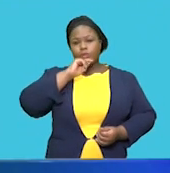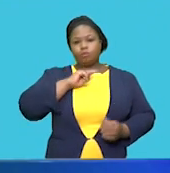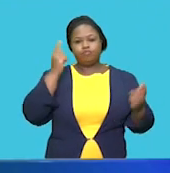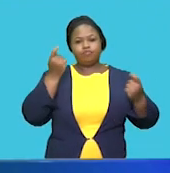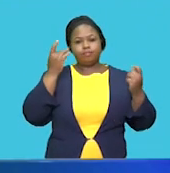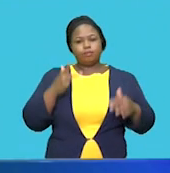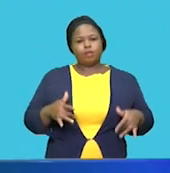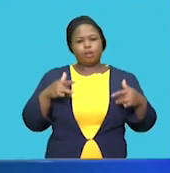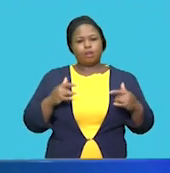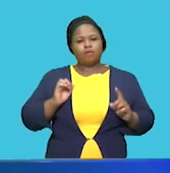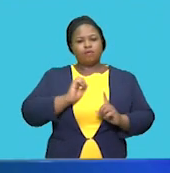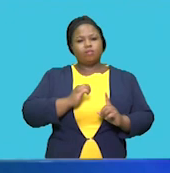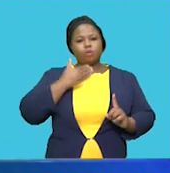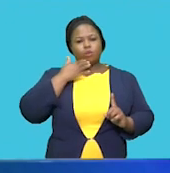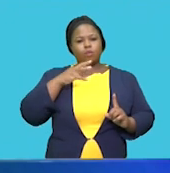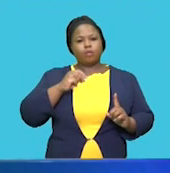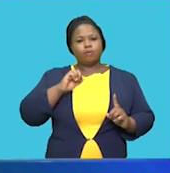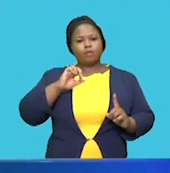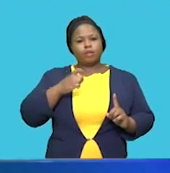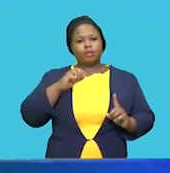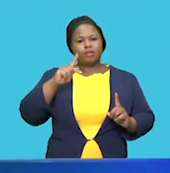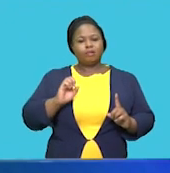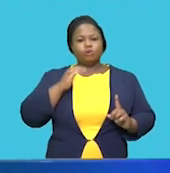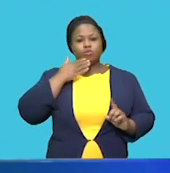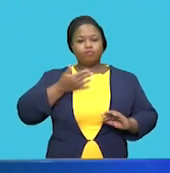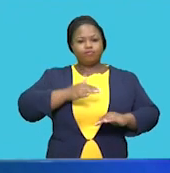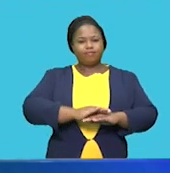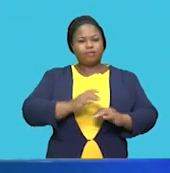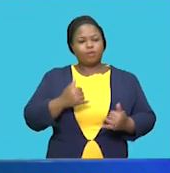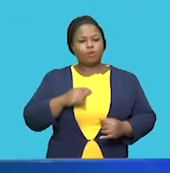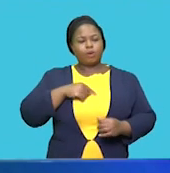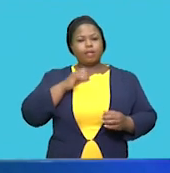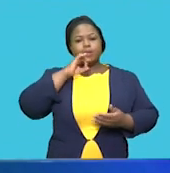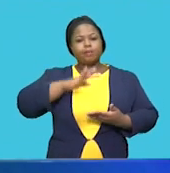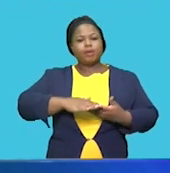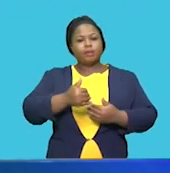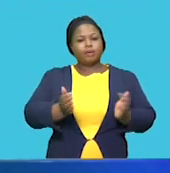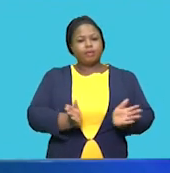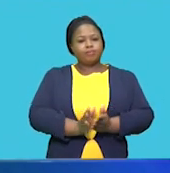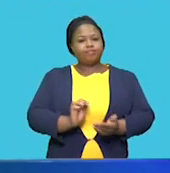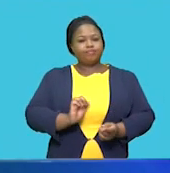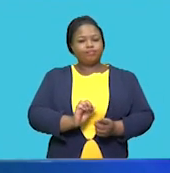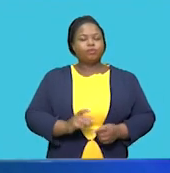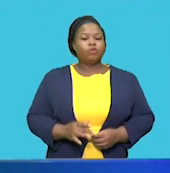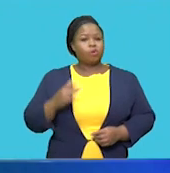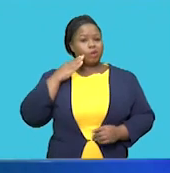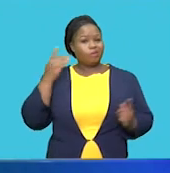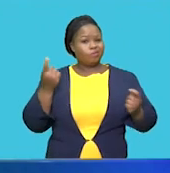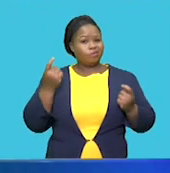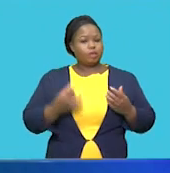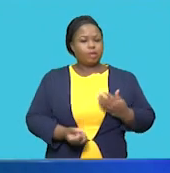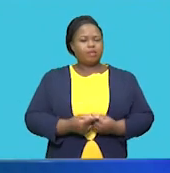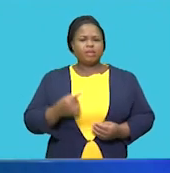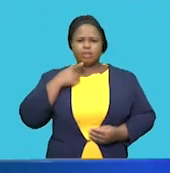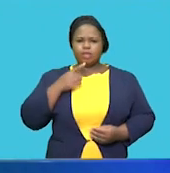wokubungaza impilo kamama Maxeke ongasekho kusuku lwendulela olokuzala kwakhe. Ngenkathi yokuqhubeka lo mcimbi Maxeke